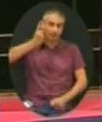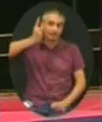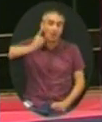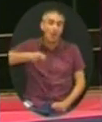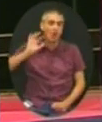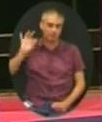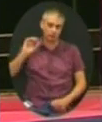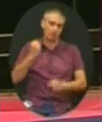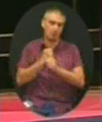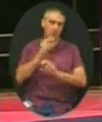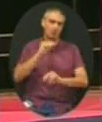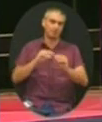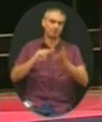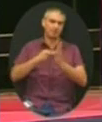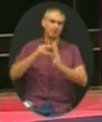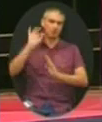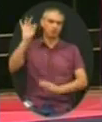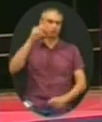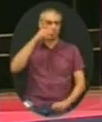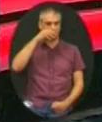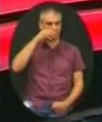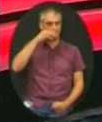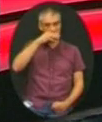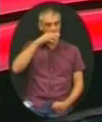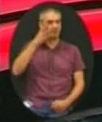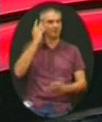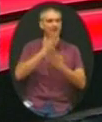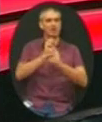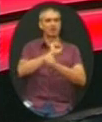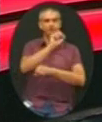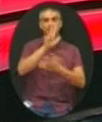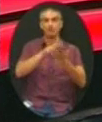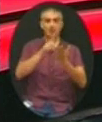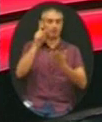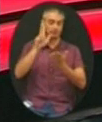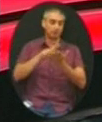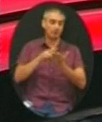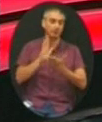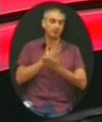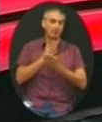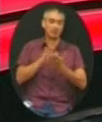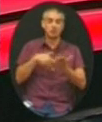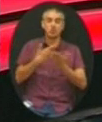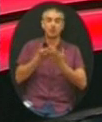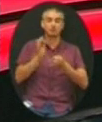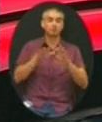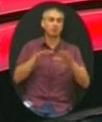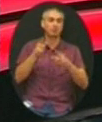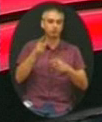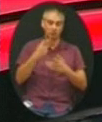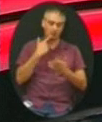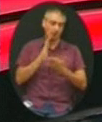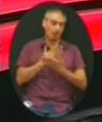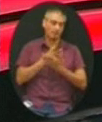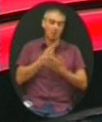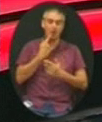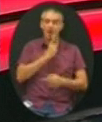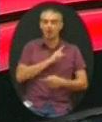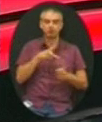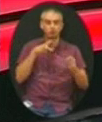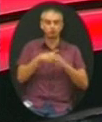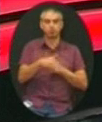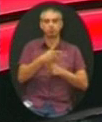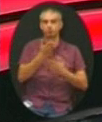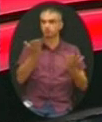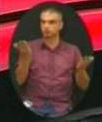וחובתה ליישם את המדיניות אבל הזאת. אבל תראה, הדבר הזה הייתה עתירה לבג"ץ. בג"ץ קבע, היועץ המשפטי הממשלה, הם קבעו, אסור להפסיק להם